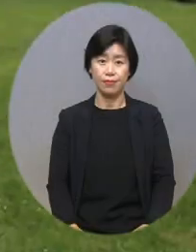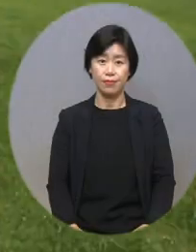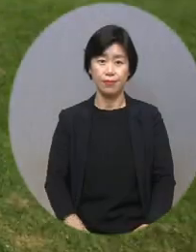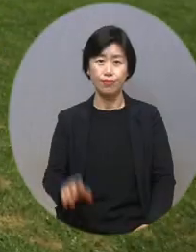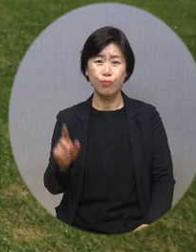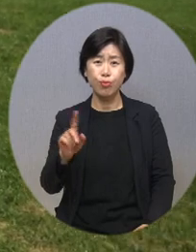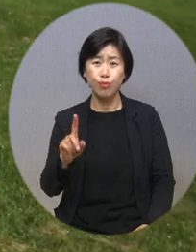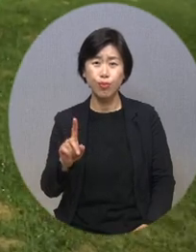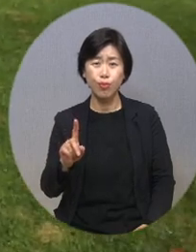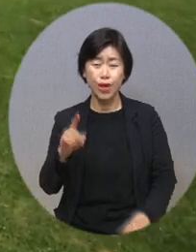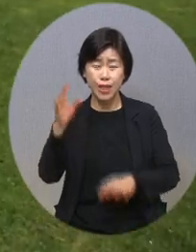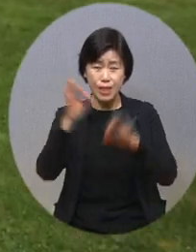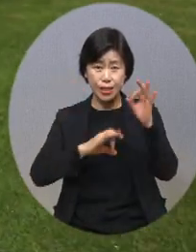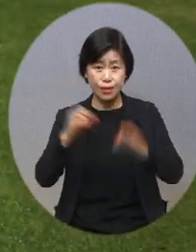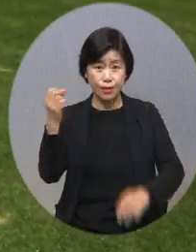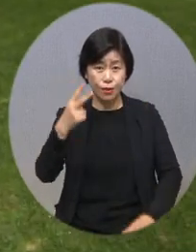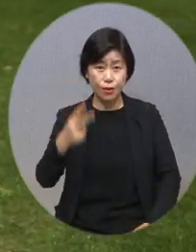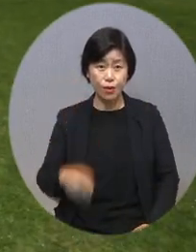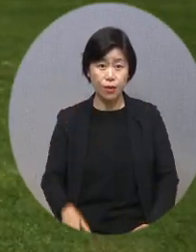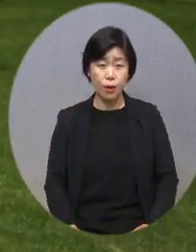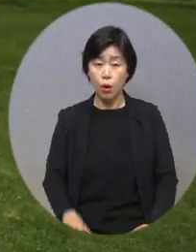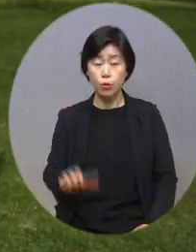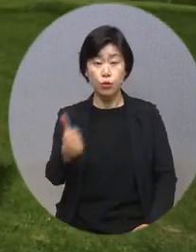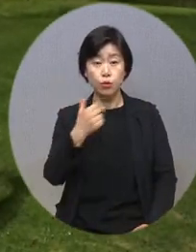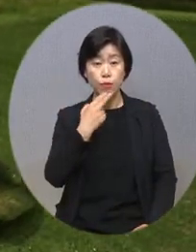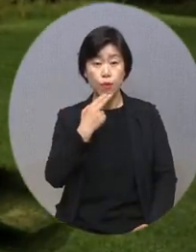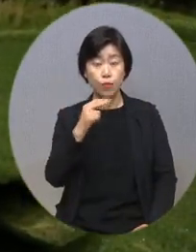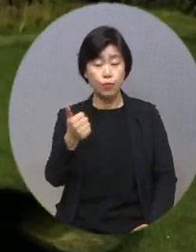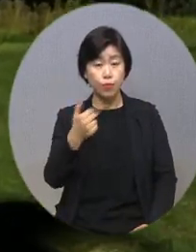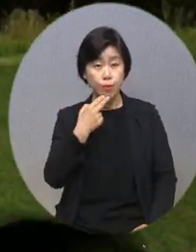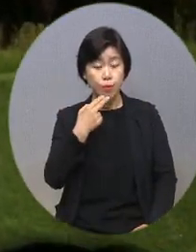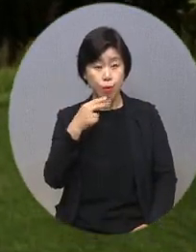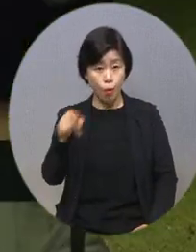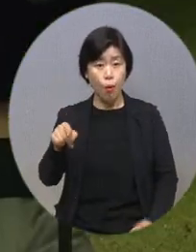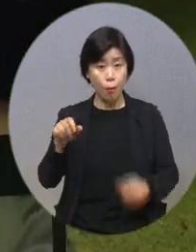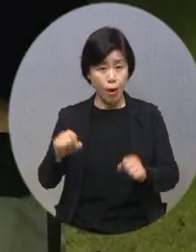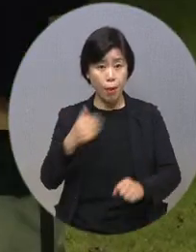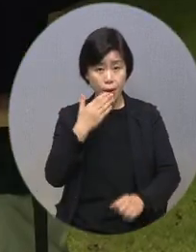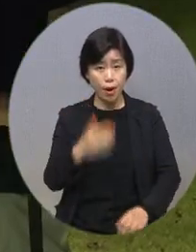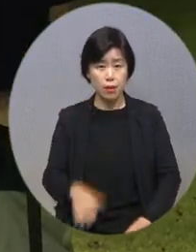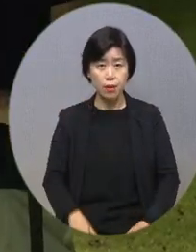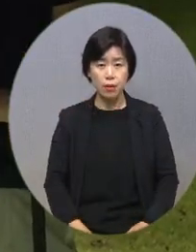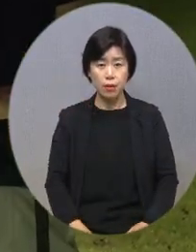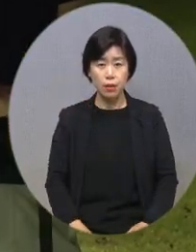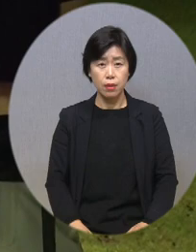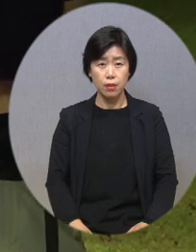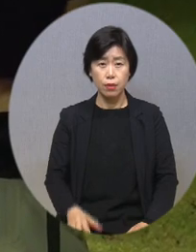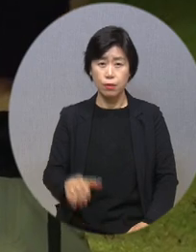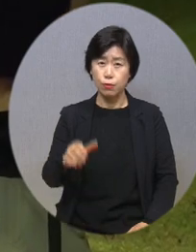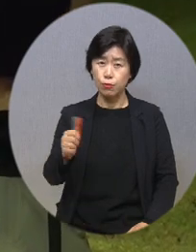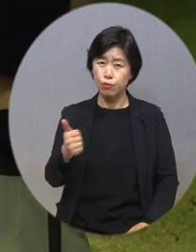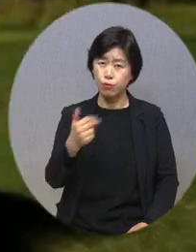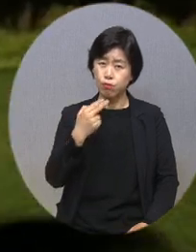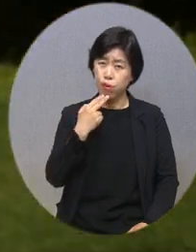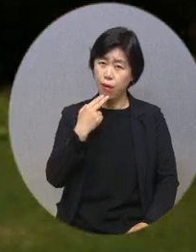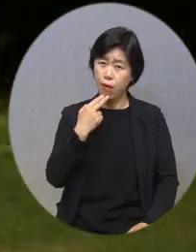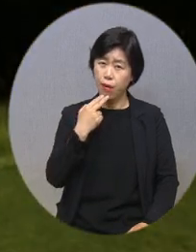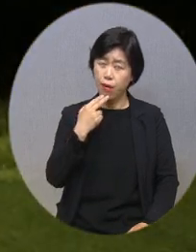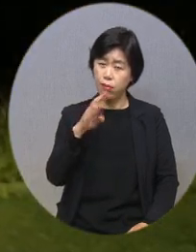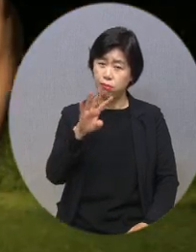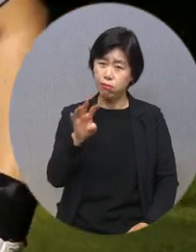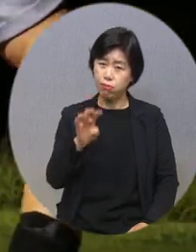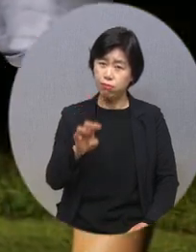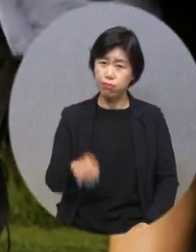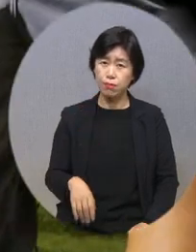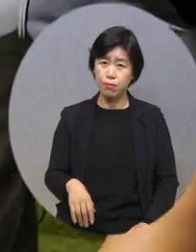설마. 진짜 안 죽었어 안 죽었어. 혹시 또 재밌게 하려고 안 죽었어 안 죽었어. 안 죽었는데 언니가 너무 힘들지 않을까 오빠? 야, 근데 진짜 공이